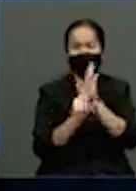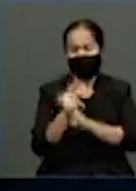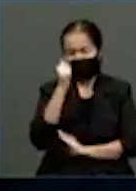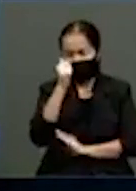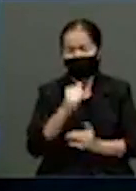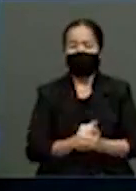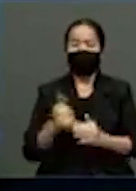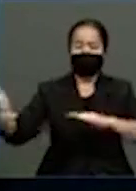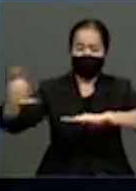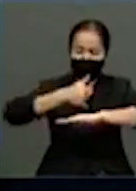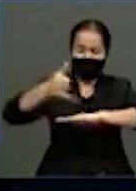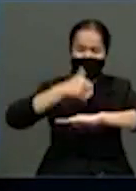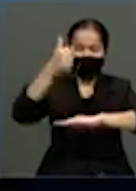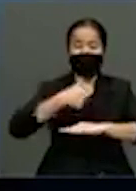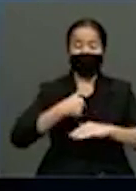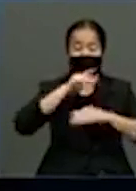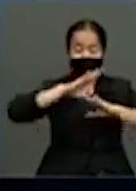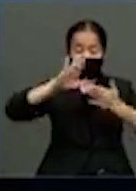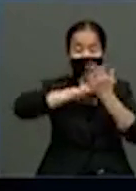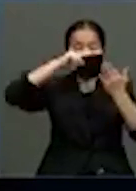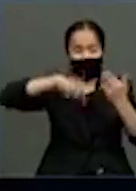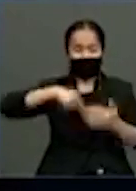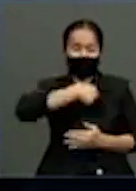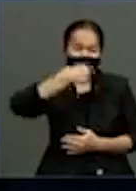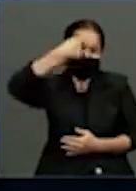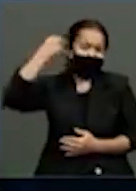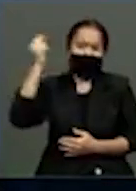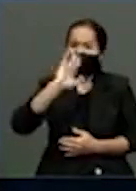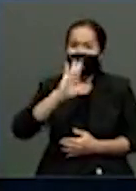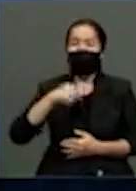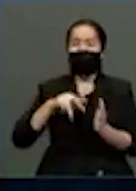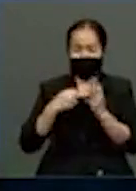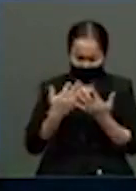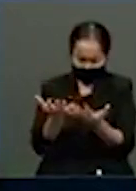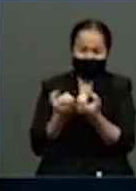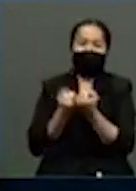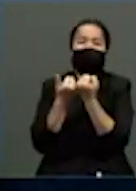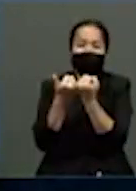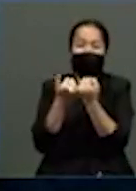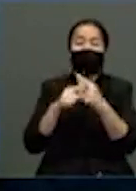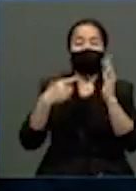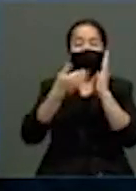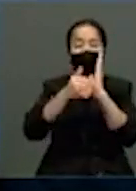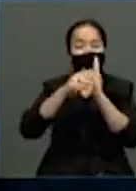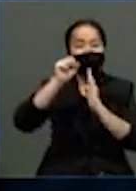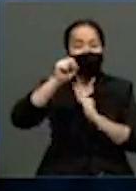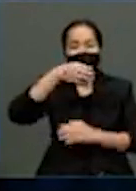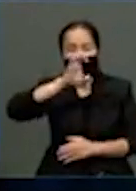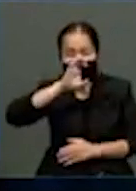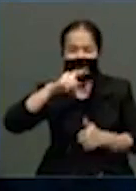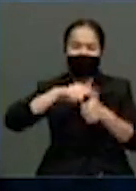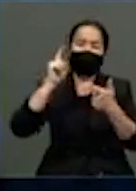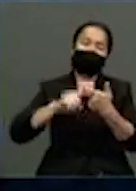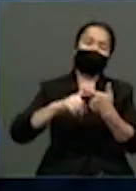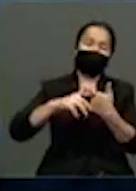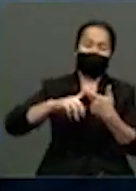ให้ได้ตรงนี้นะครับเราจัดพื้นที่โดยส่วนใหญ่แล้วจะอยู่ที่สักแก้วอรัญญประเทศทั้งหลายเนี่ยนะครับก็จะดูแลท่านอย่